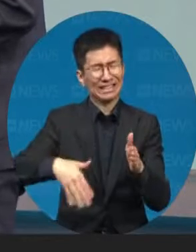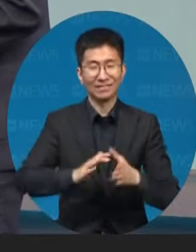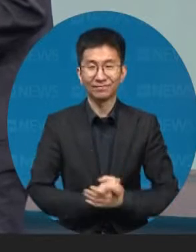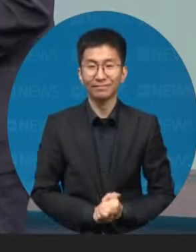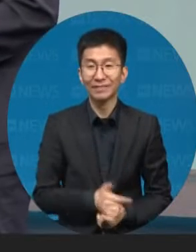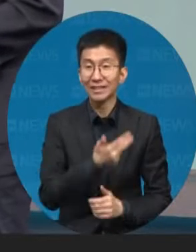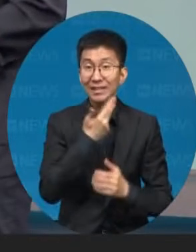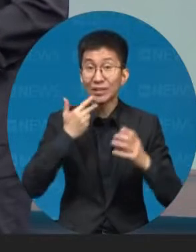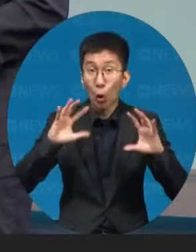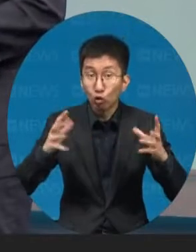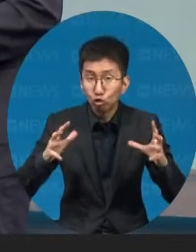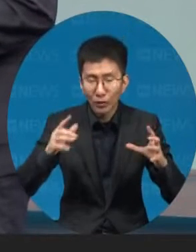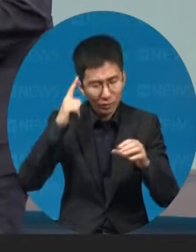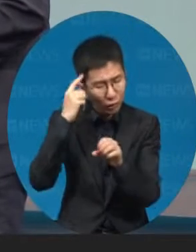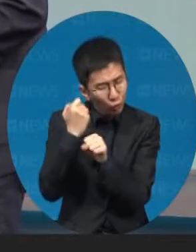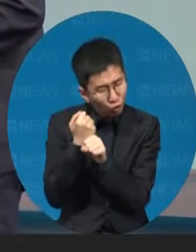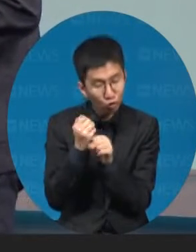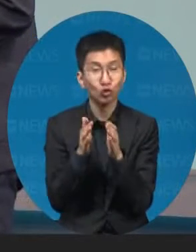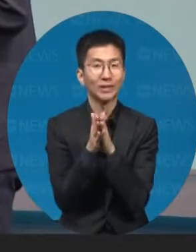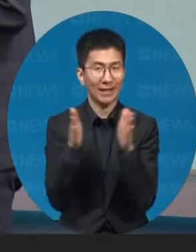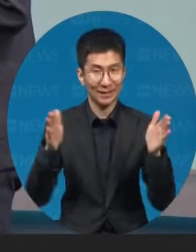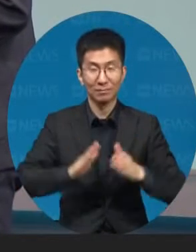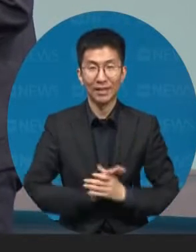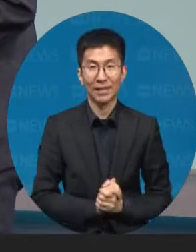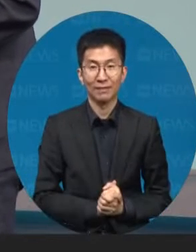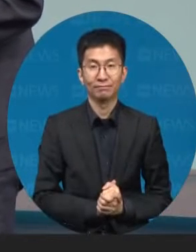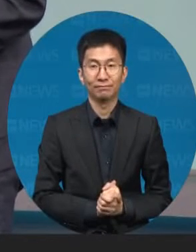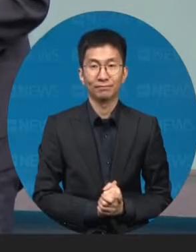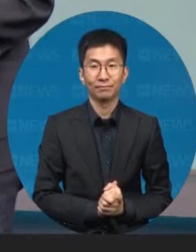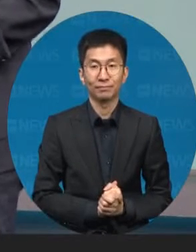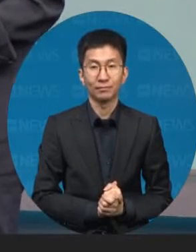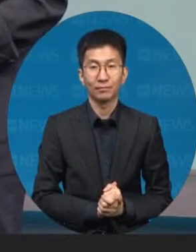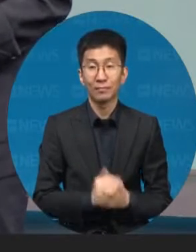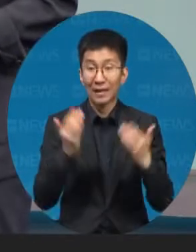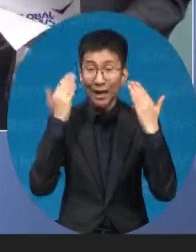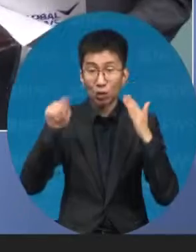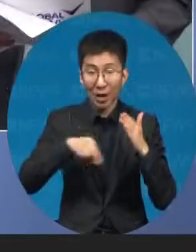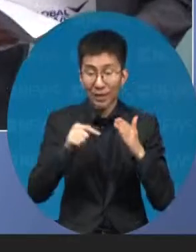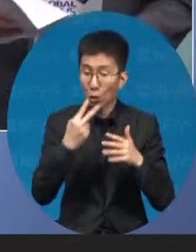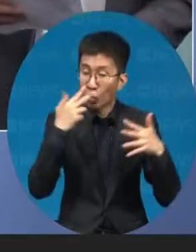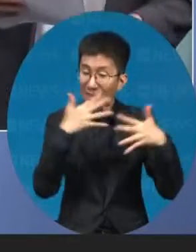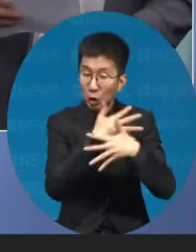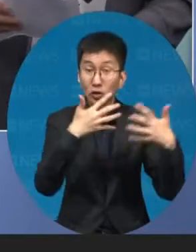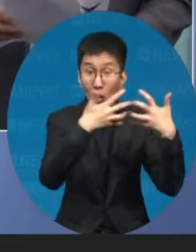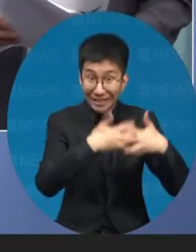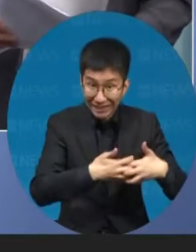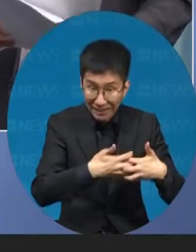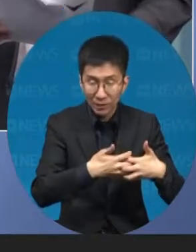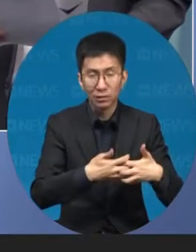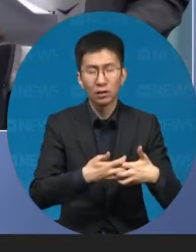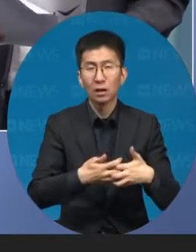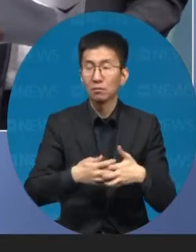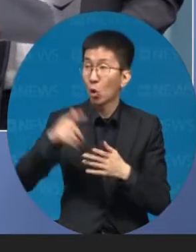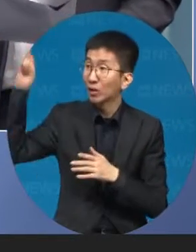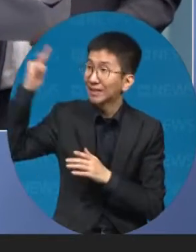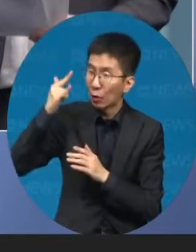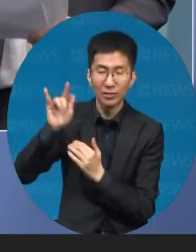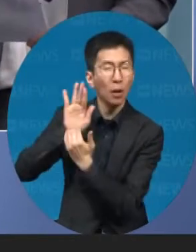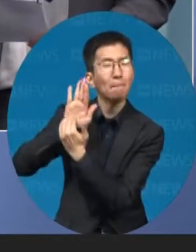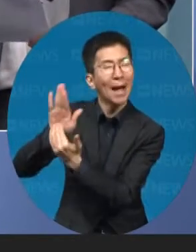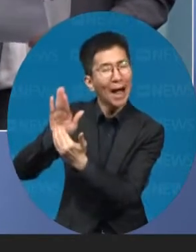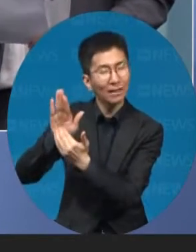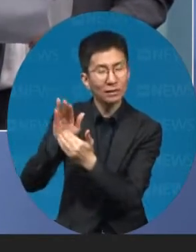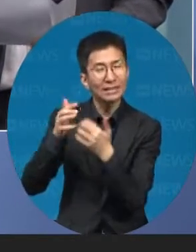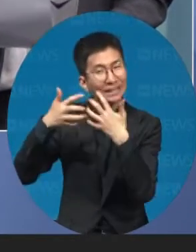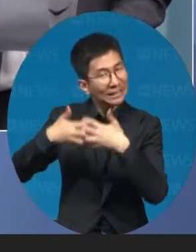영국에서 이런 방법을 알아내기 위한 실험을 이제 시작합니다 어학교 안에 공기청정기와 uv 광선 즉 자외선 장치 를